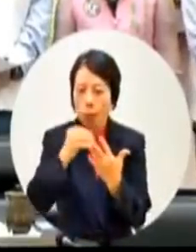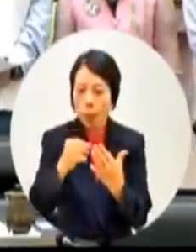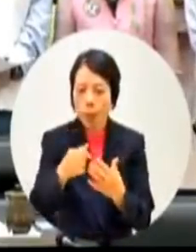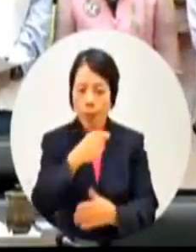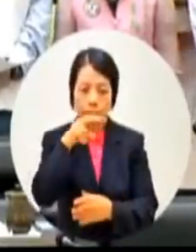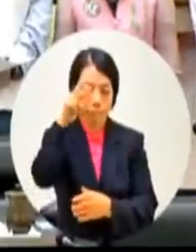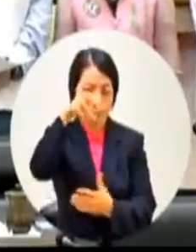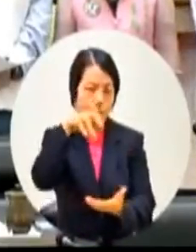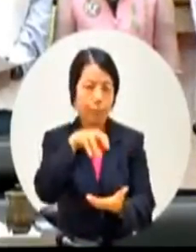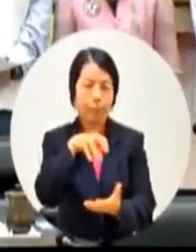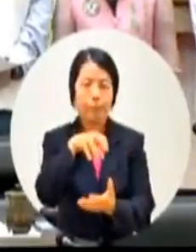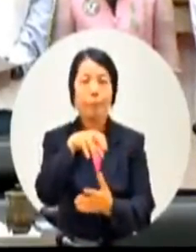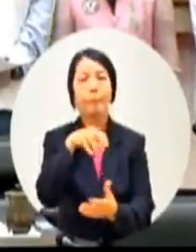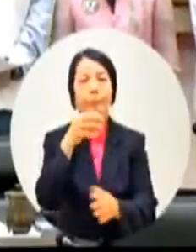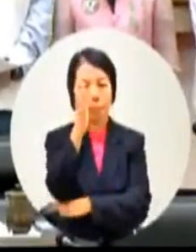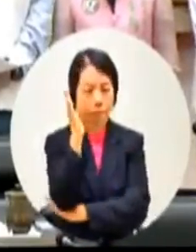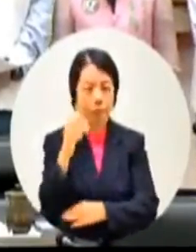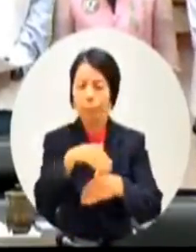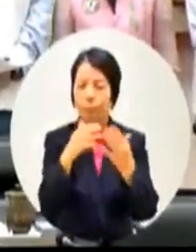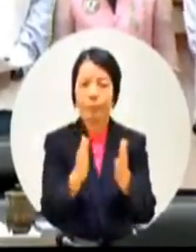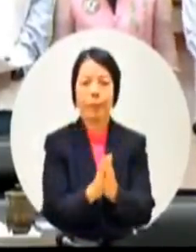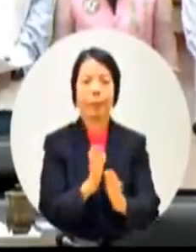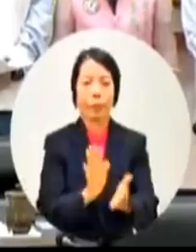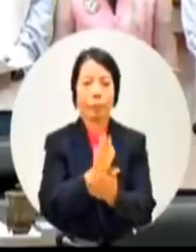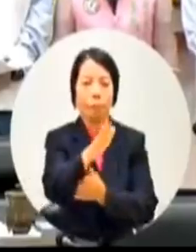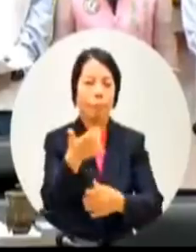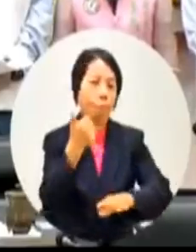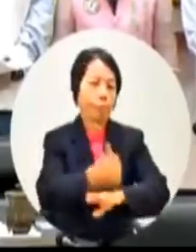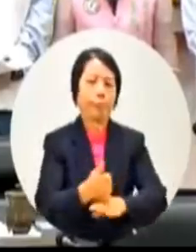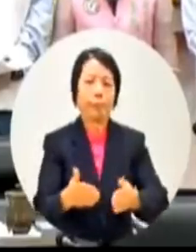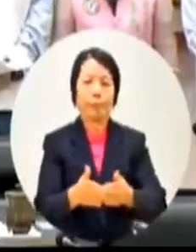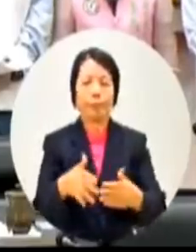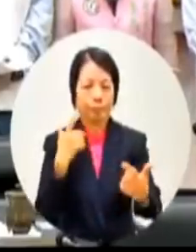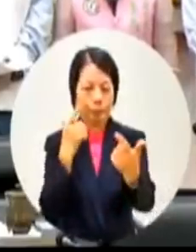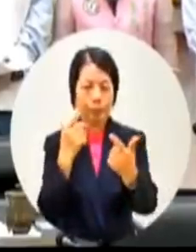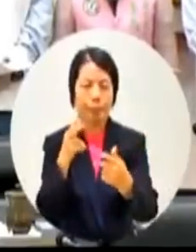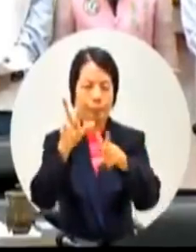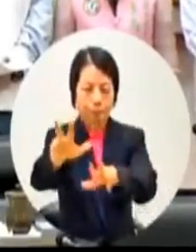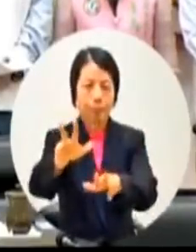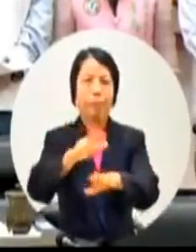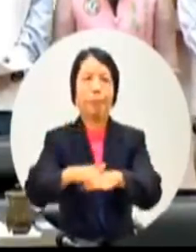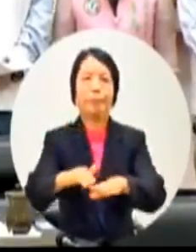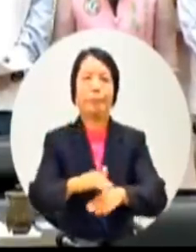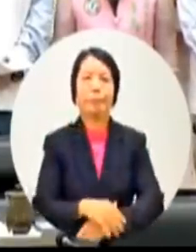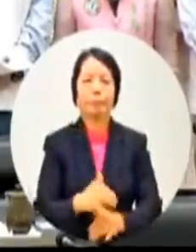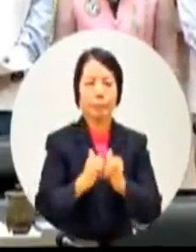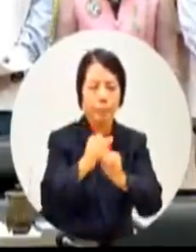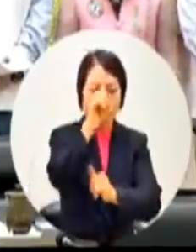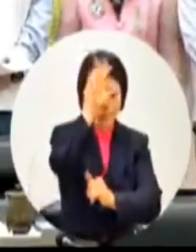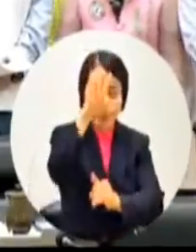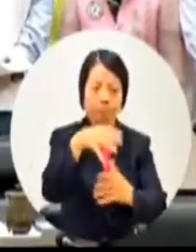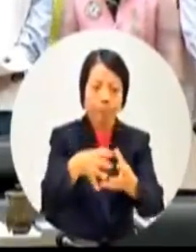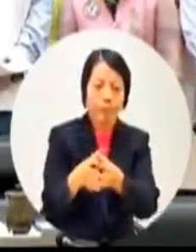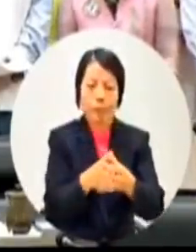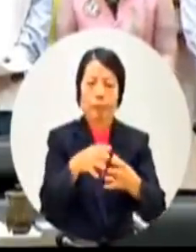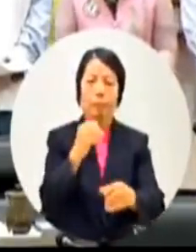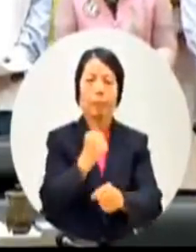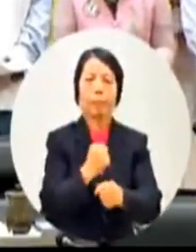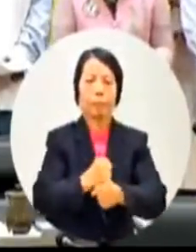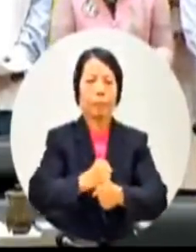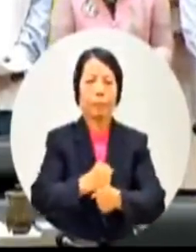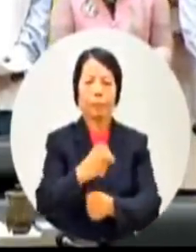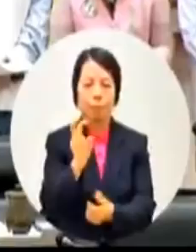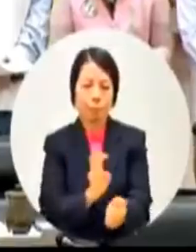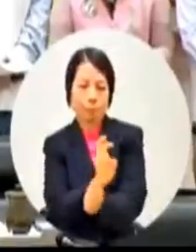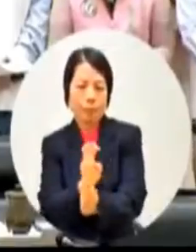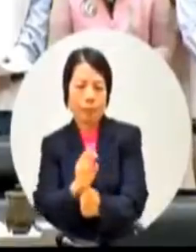我们民进党团一定会做好监督市政的工作。那我